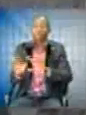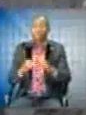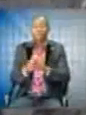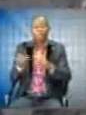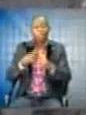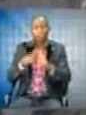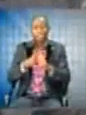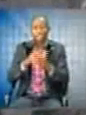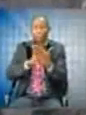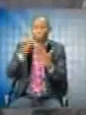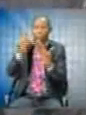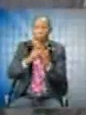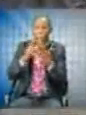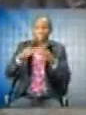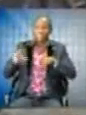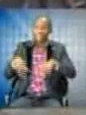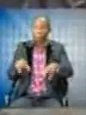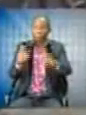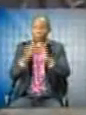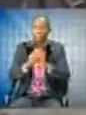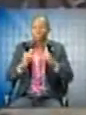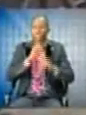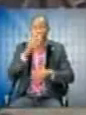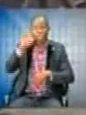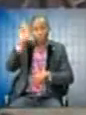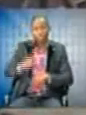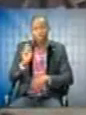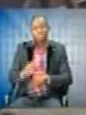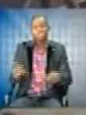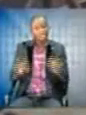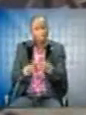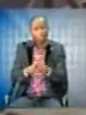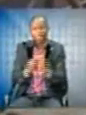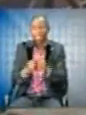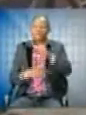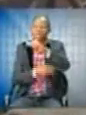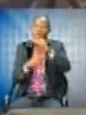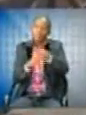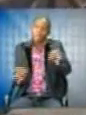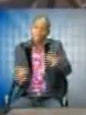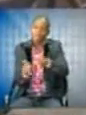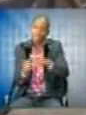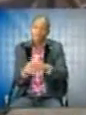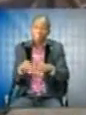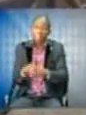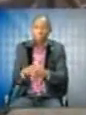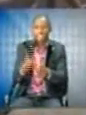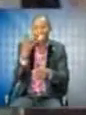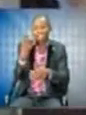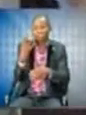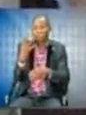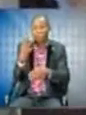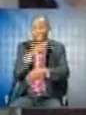projets de la route, nous étions obligés d'adapter les ponts qui étaient ici. C'est un petit pont pratiquement de 4 mètres de